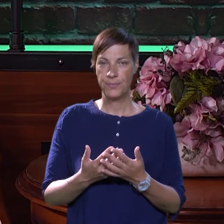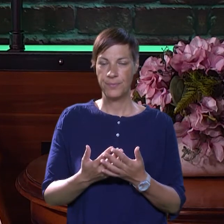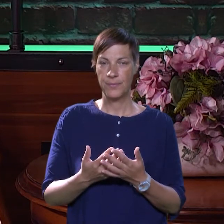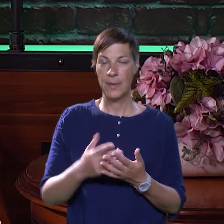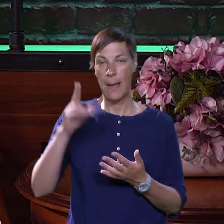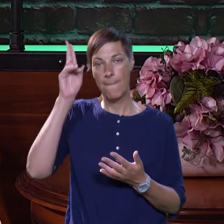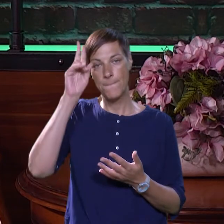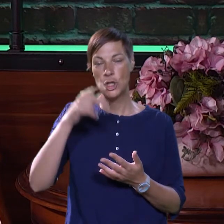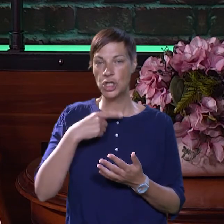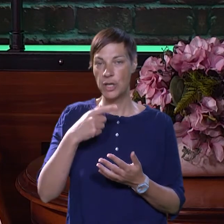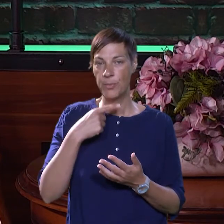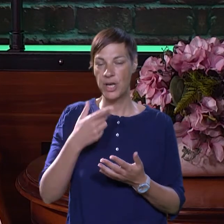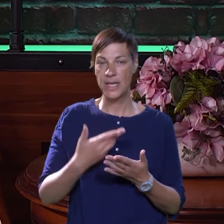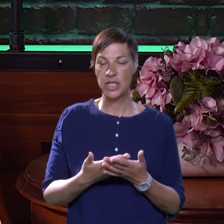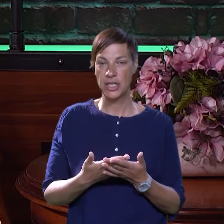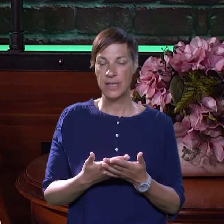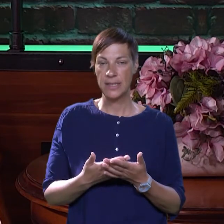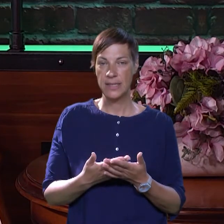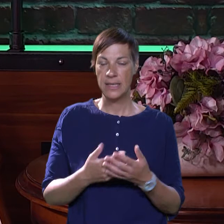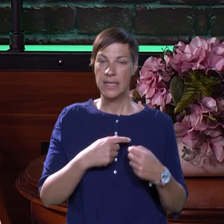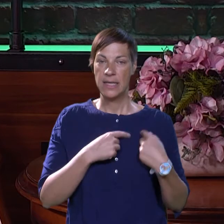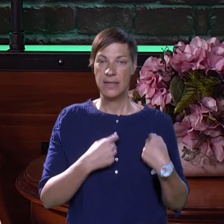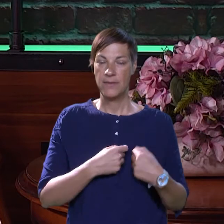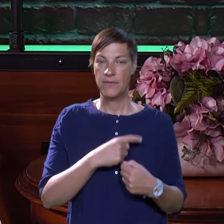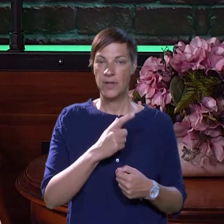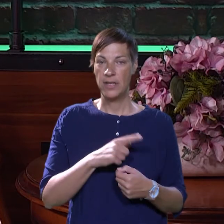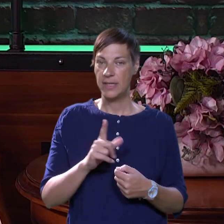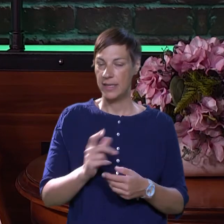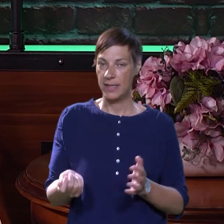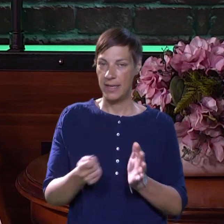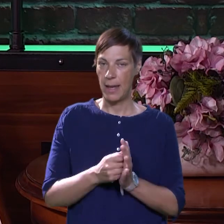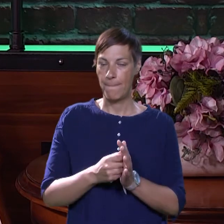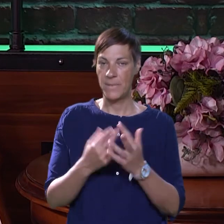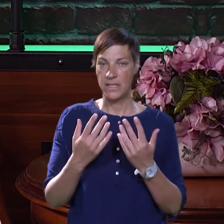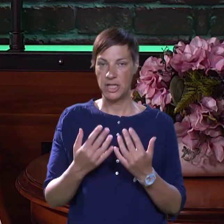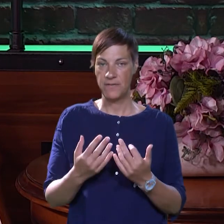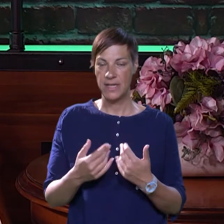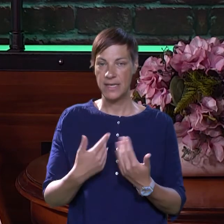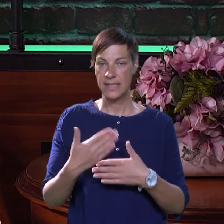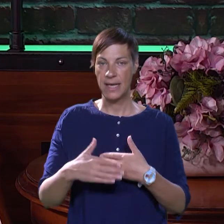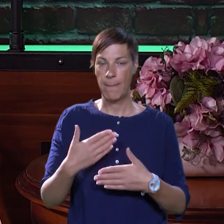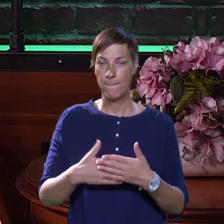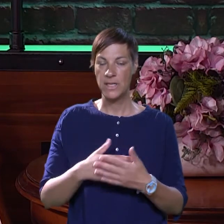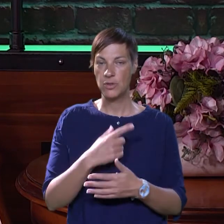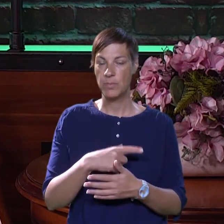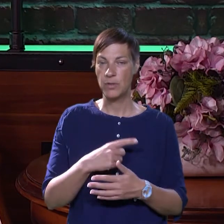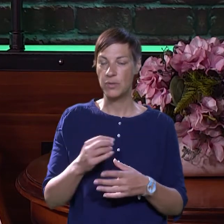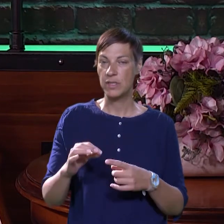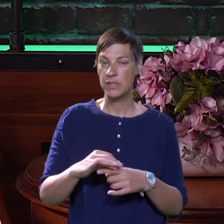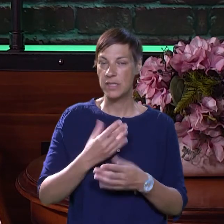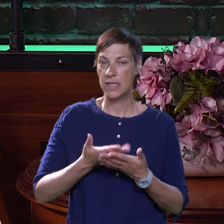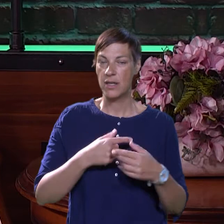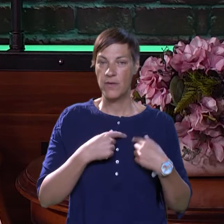da, možemo reći da definitivno se volontiranje ne plaća financijski. Međutim, ljudi se sretnu kroz